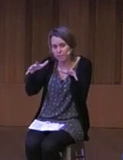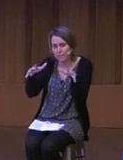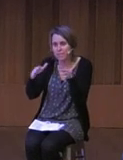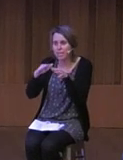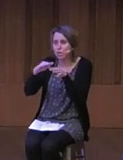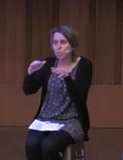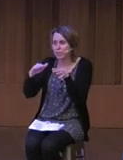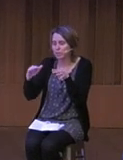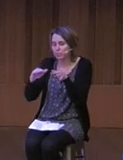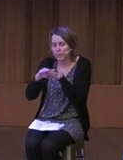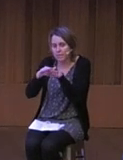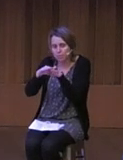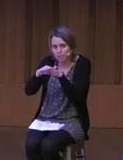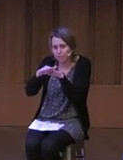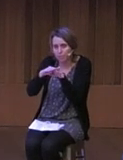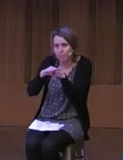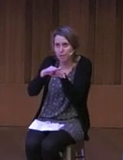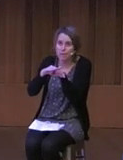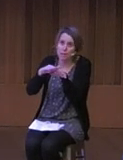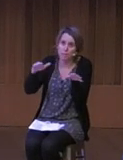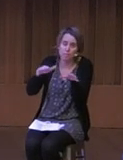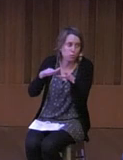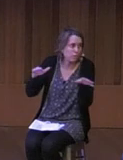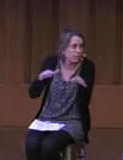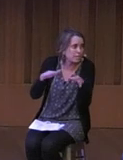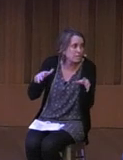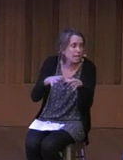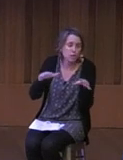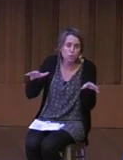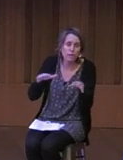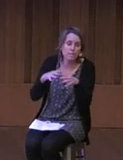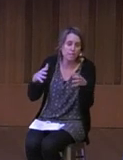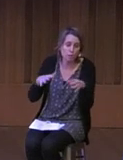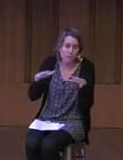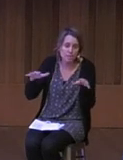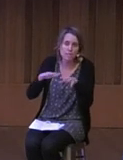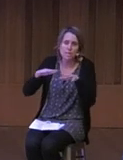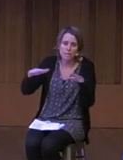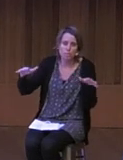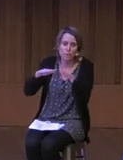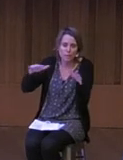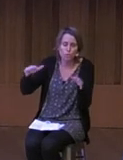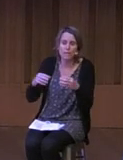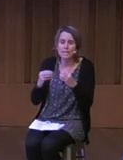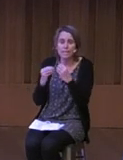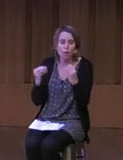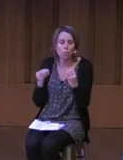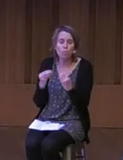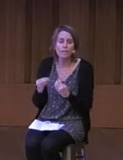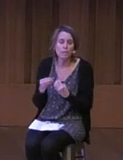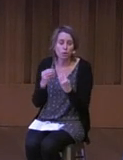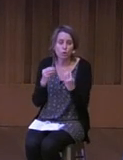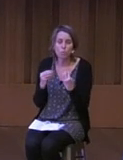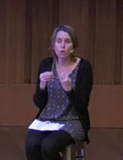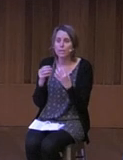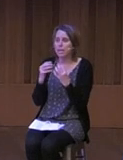paisatgísticament i a través de disseny per, diguéssim, amb superfícies ajustades i universals que es puguin ajustar. Si en algun